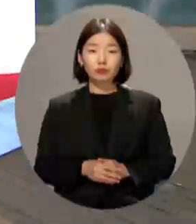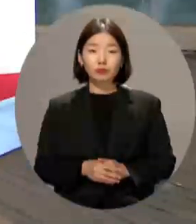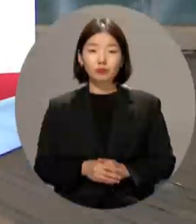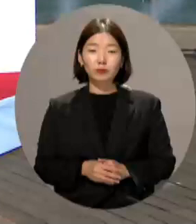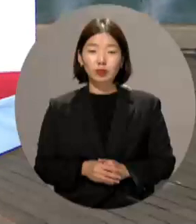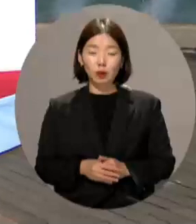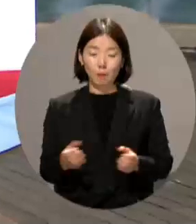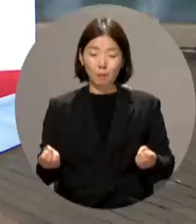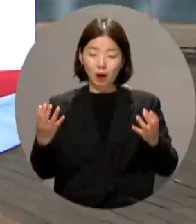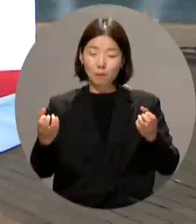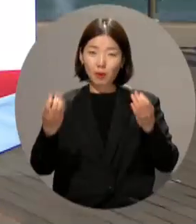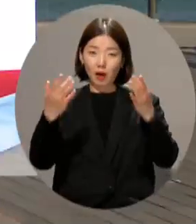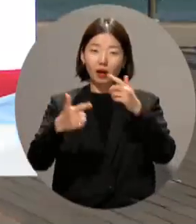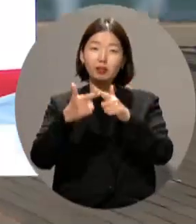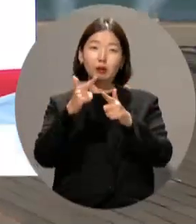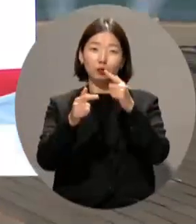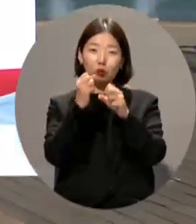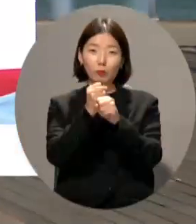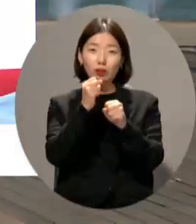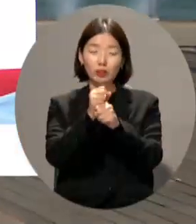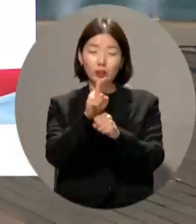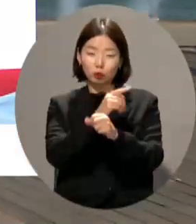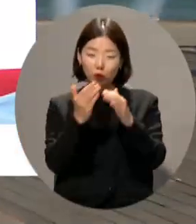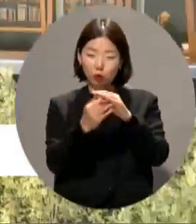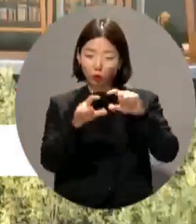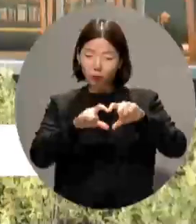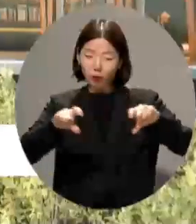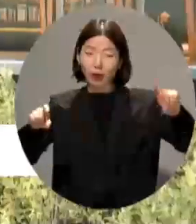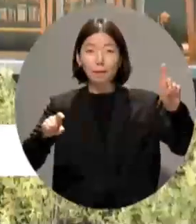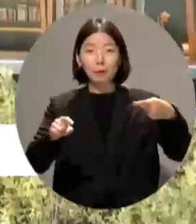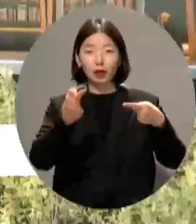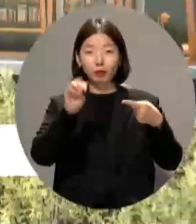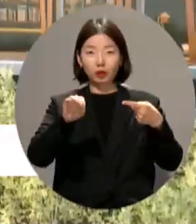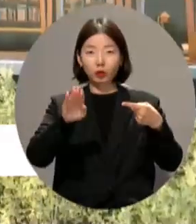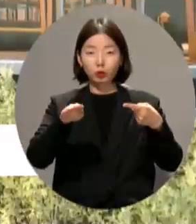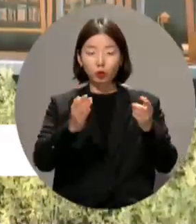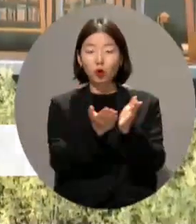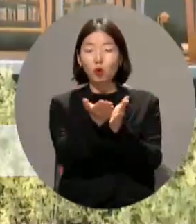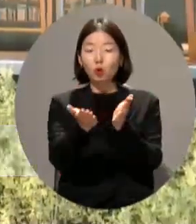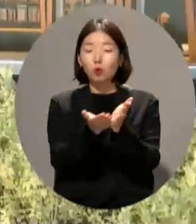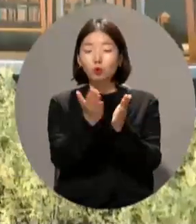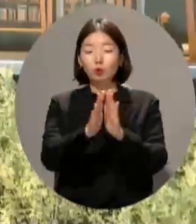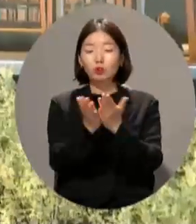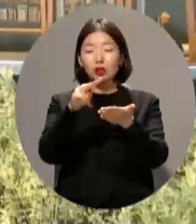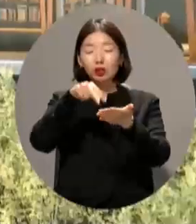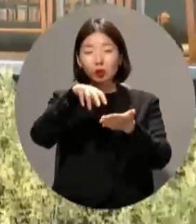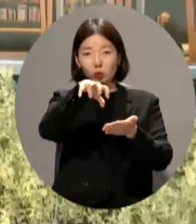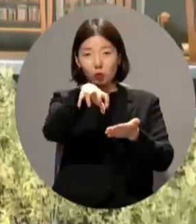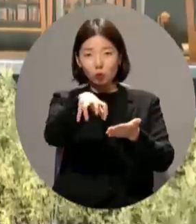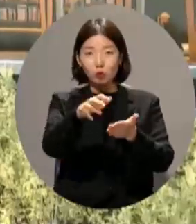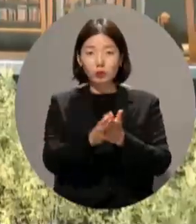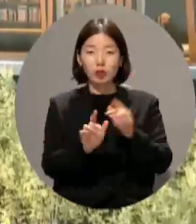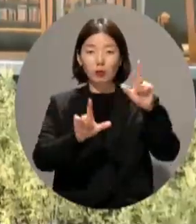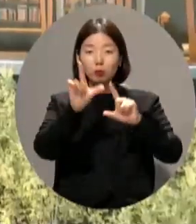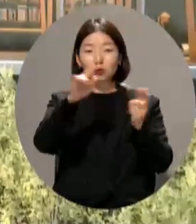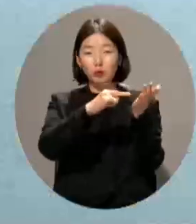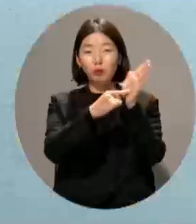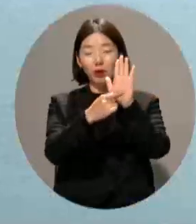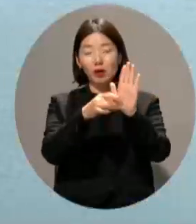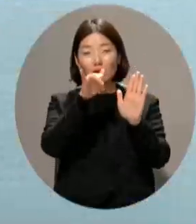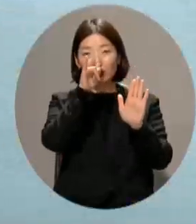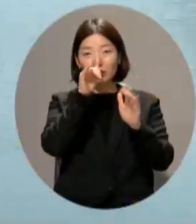힘찬 축포와 함께 나무로 지어지는 국내 최장 101m 길이의 호수 전망 도서관 예상도가 모습을